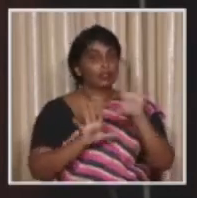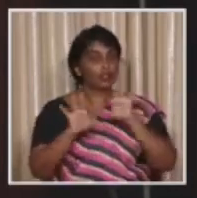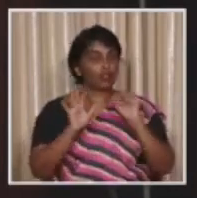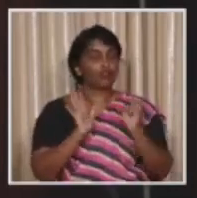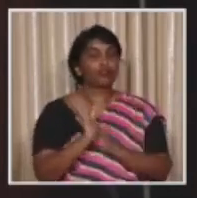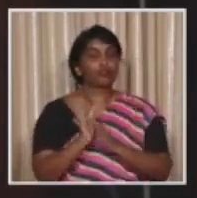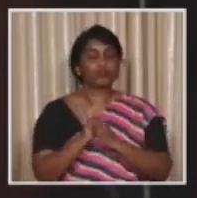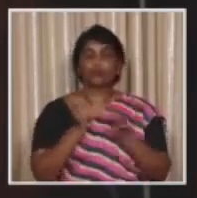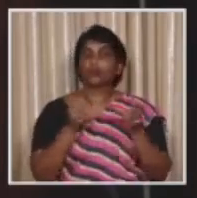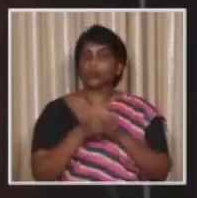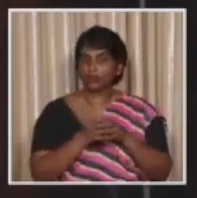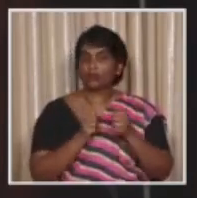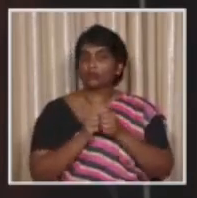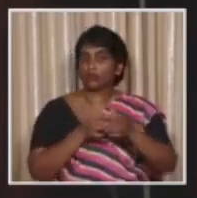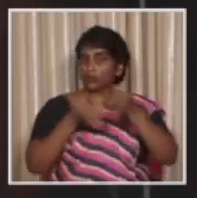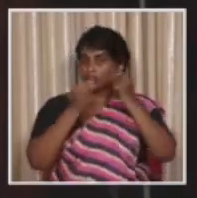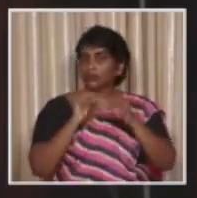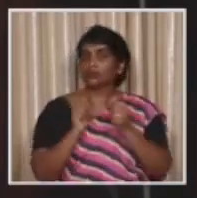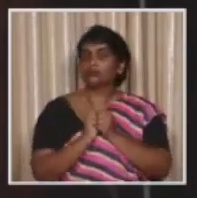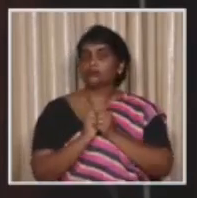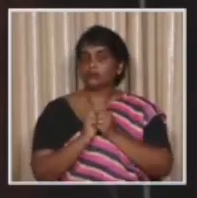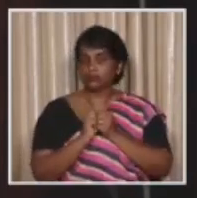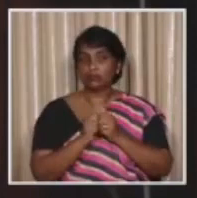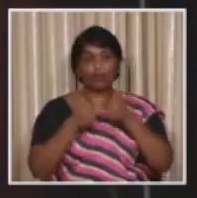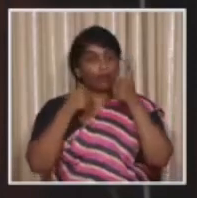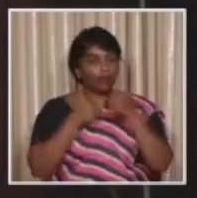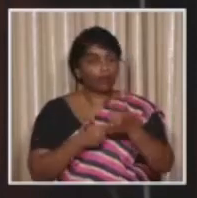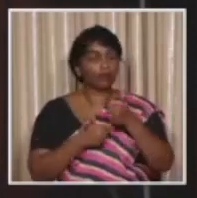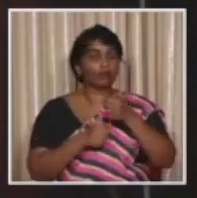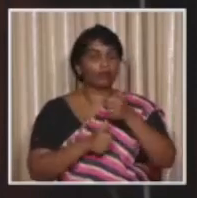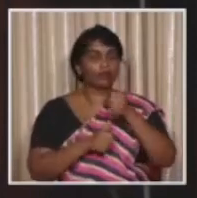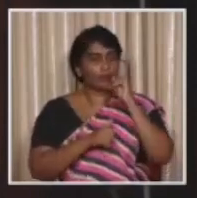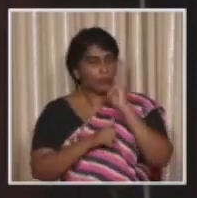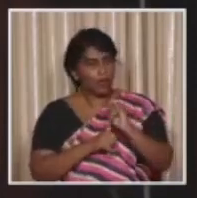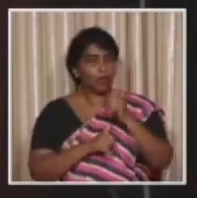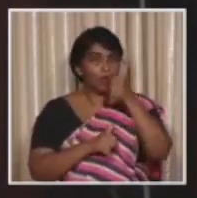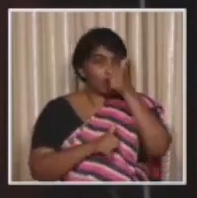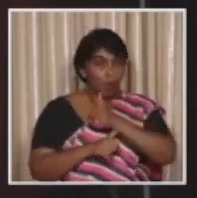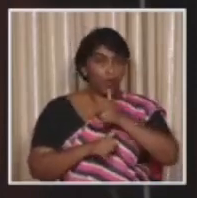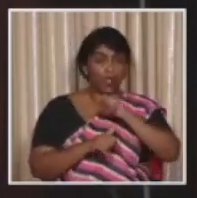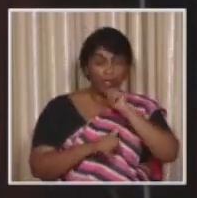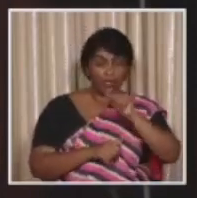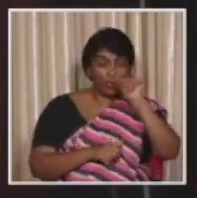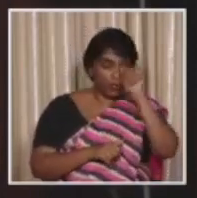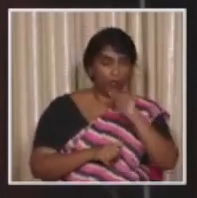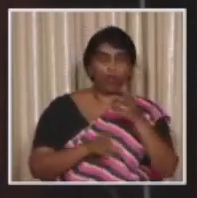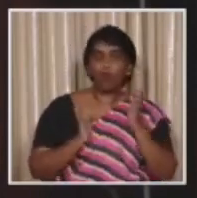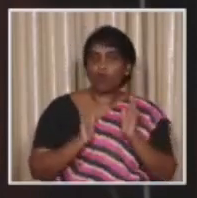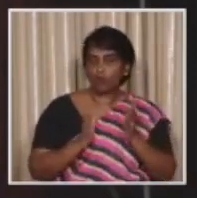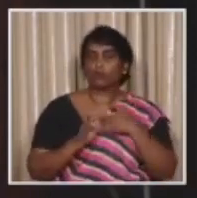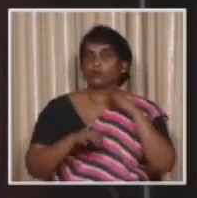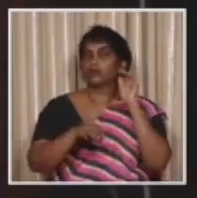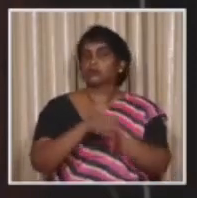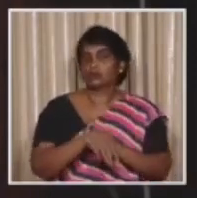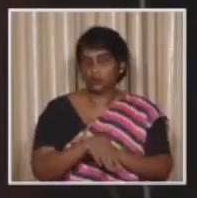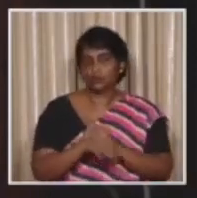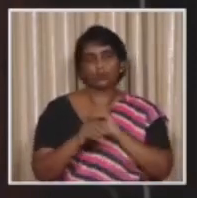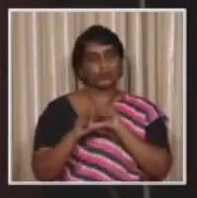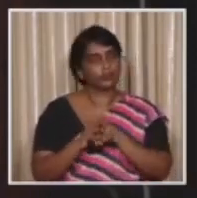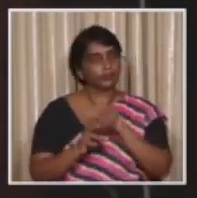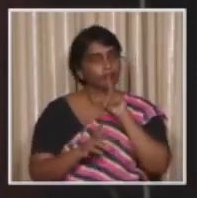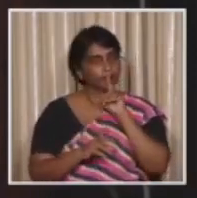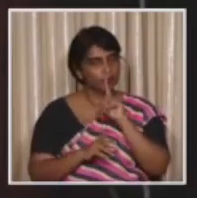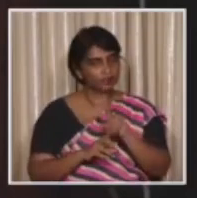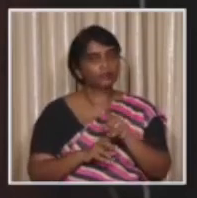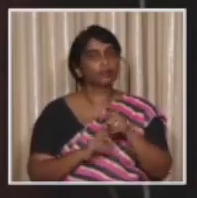කාර්ය සභාව දාලා මේක නීත්‍යානුකූලව හරි වැරදි කරුවන් හරි හොරුන් ඇත්ත හොරුන් කවුද කියන කාරණාව ඉදිරියට ගන්න මැදිහත් වෙන කියන කාරණාව